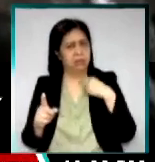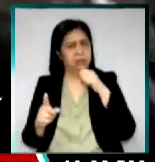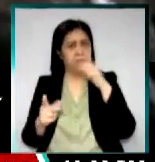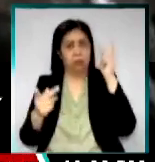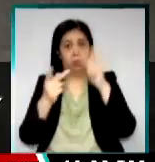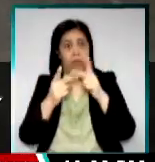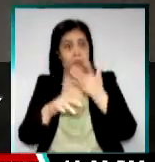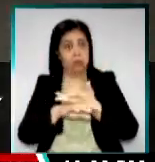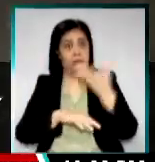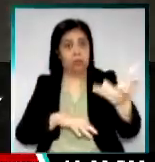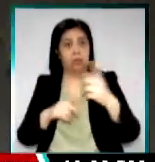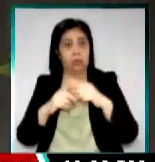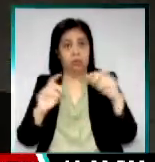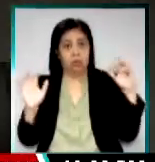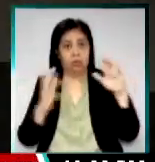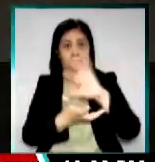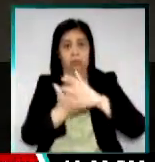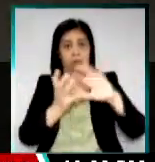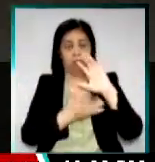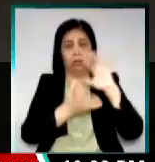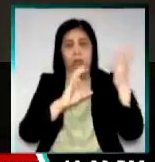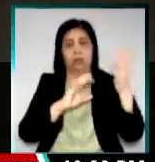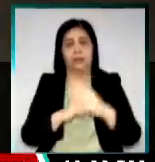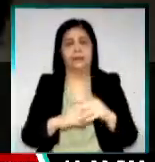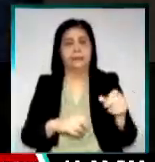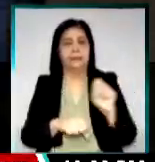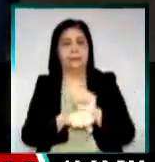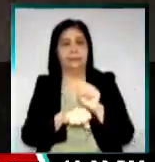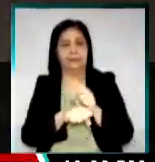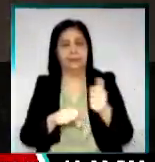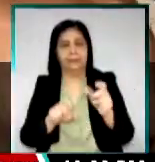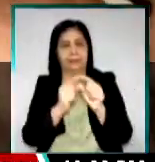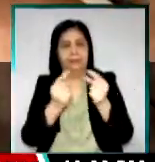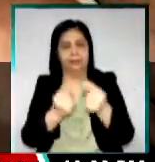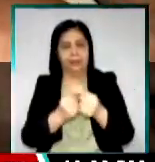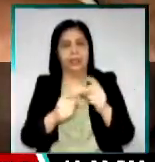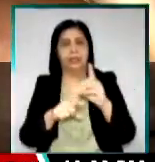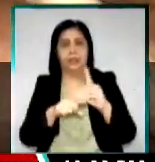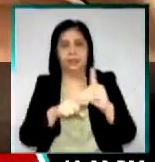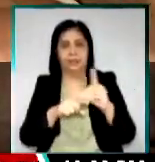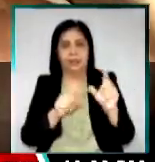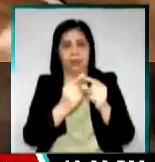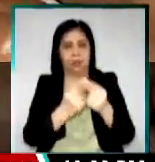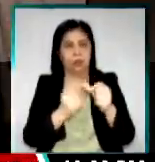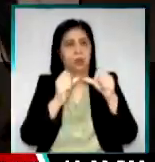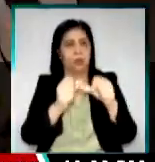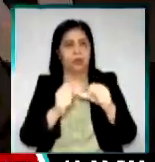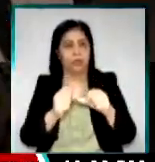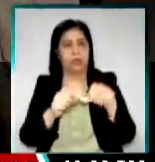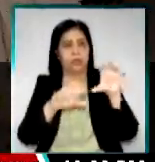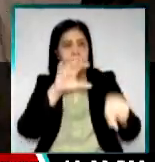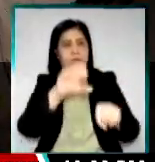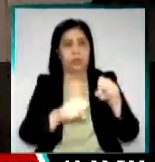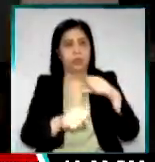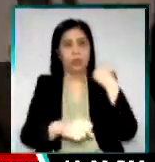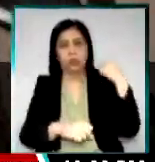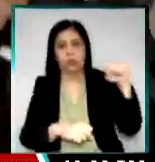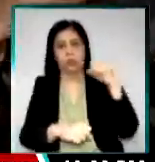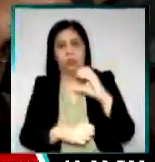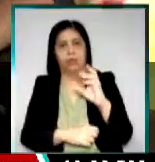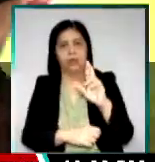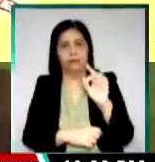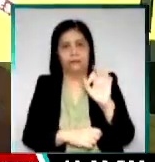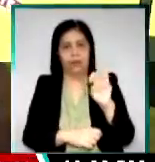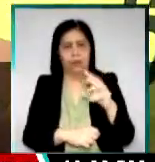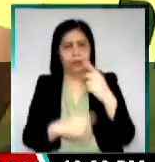ng ganitong chaos. Ang Quezon City Task Force Disiplina tuloy-tuloy naman sa panghuhuli ng mga lumalabag sa curfew. Napaiyak pa ang isang babae